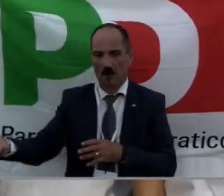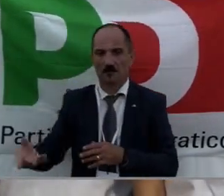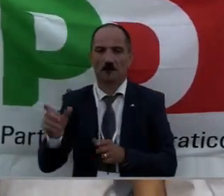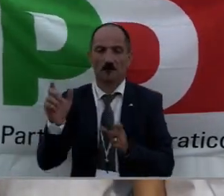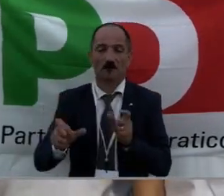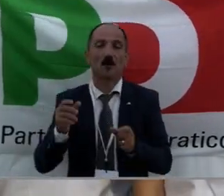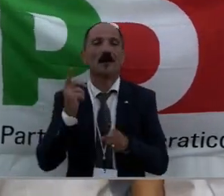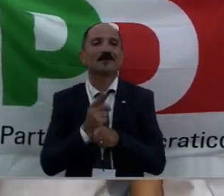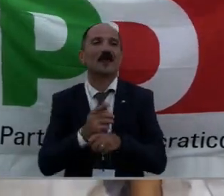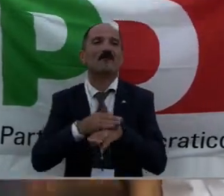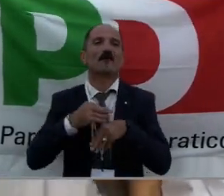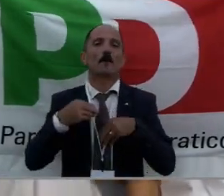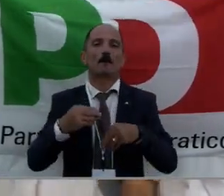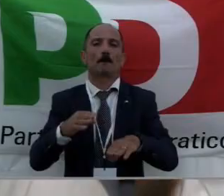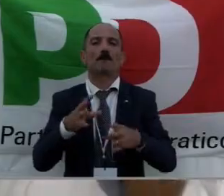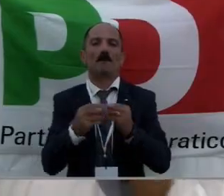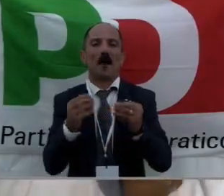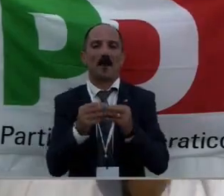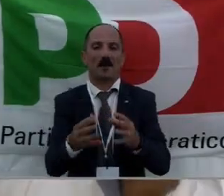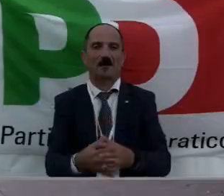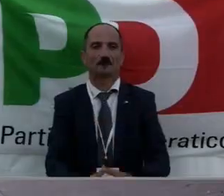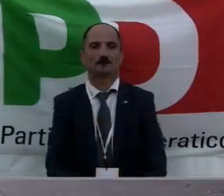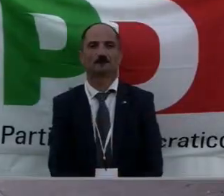devi praticarle